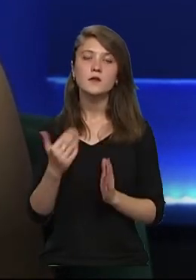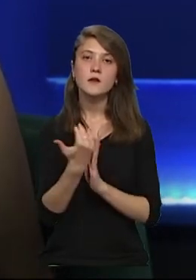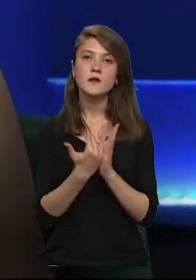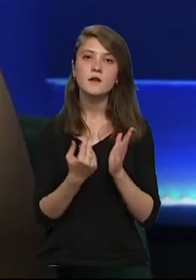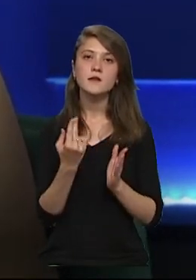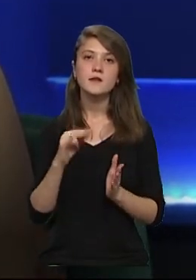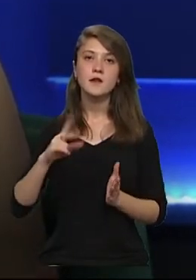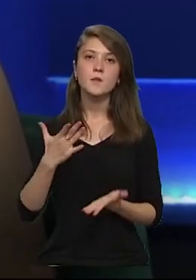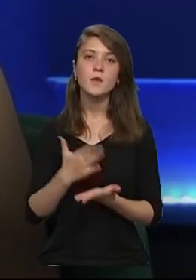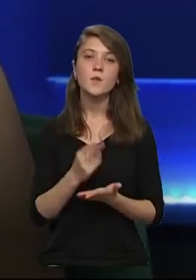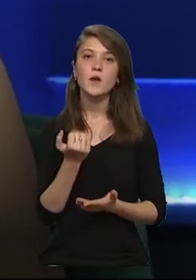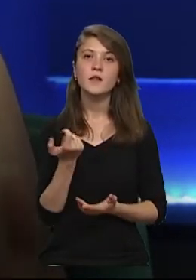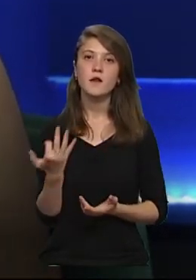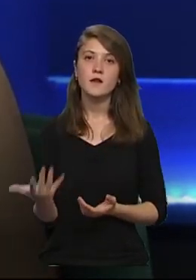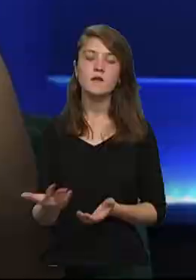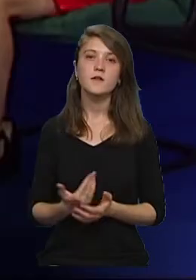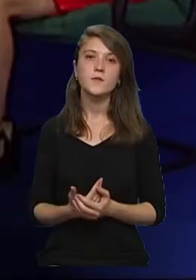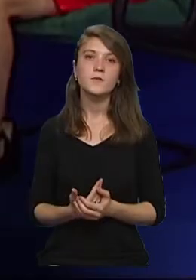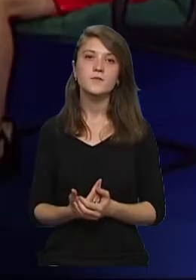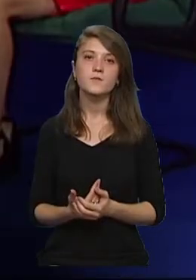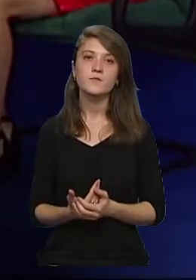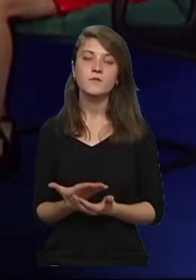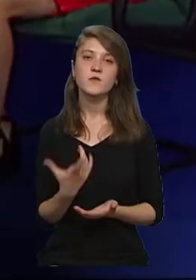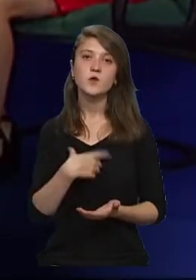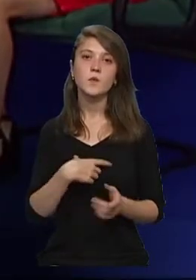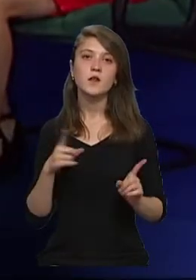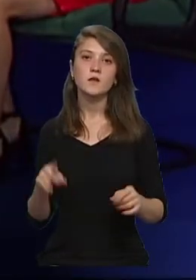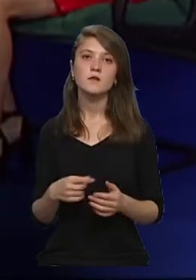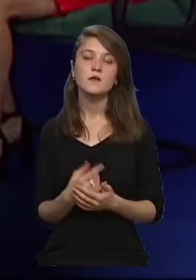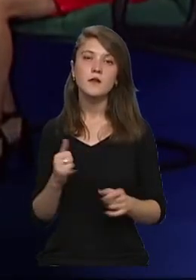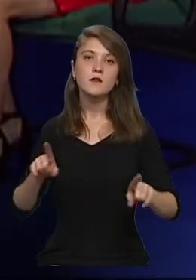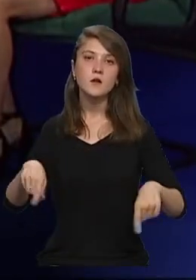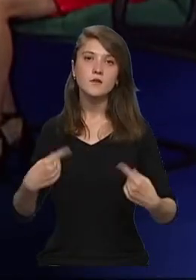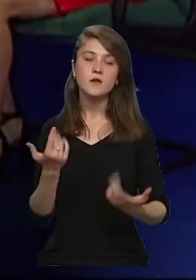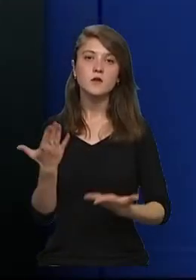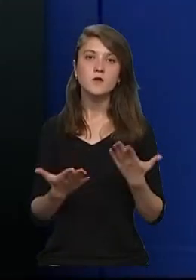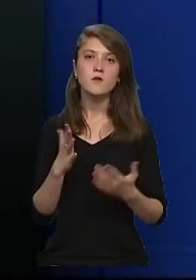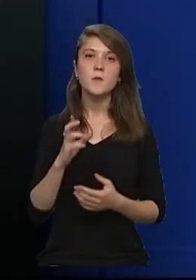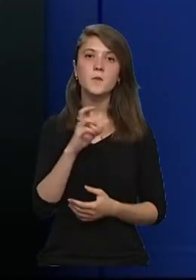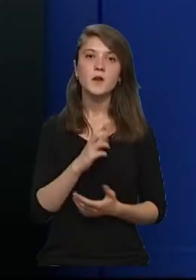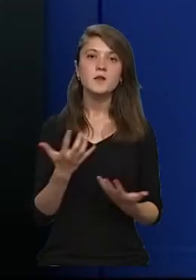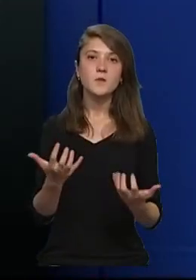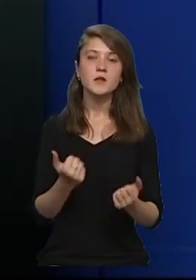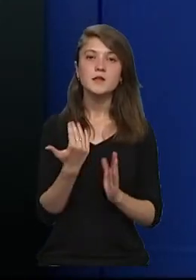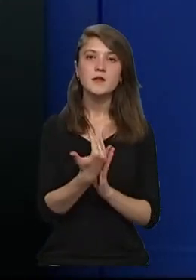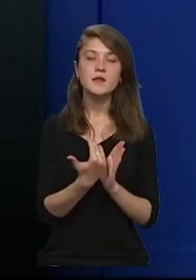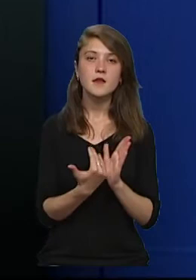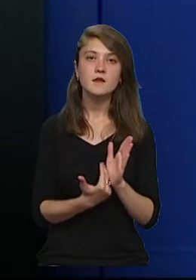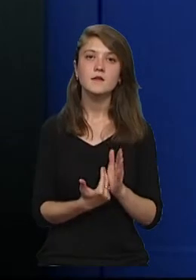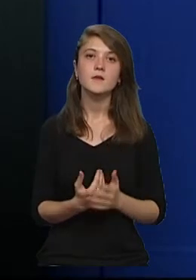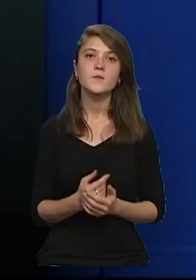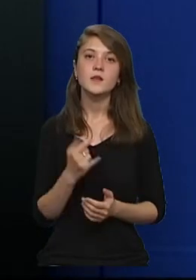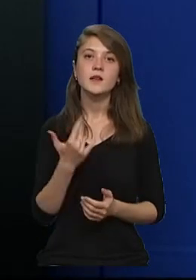ціль, вона має по декілька в собі. Так. І реалізувати, якщо в березні прийнята стратегія, і